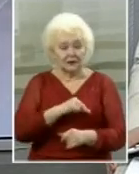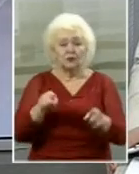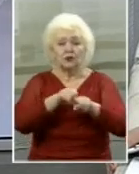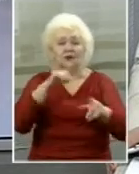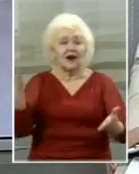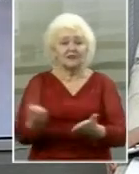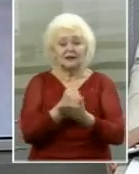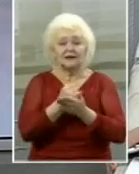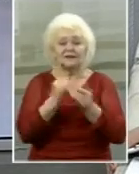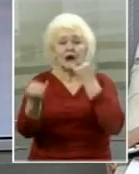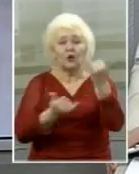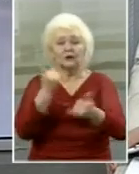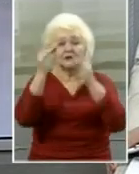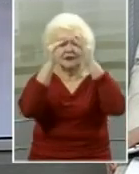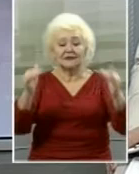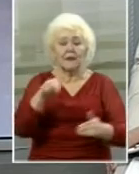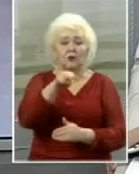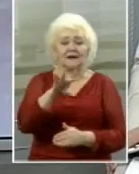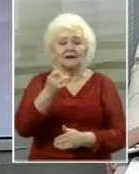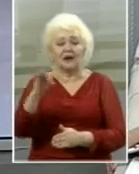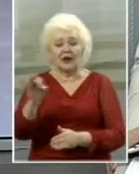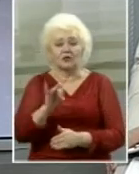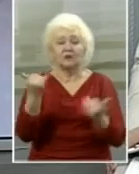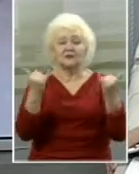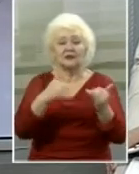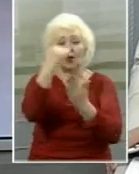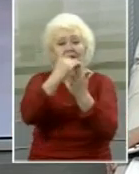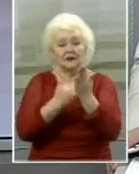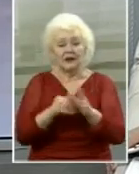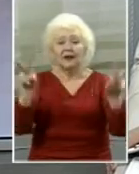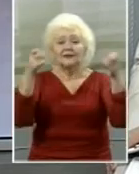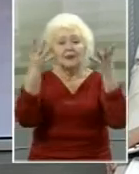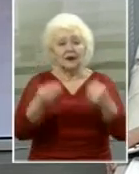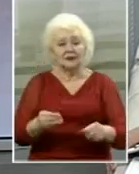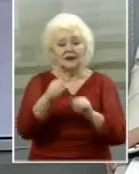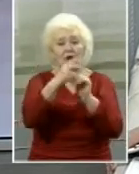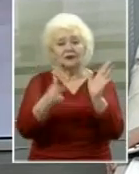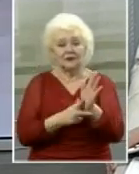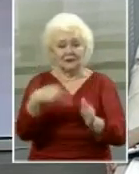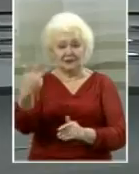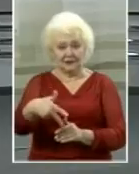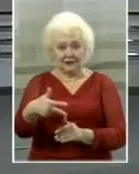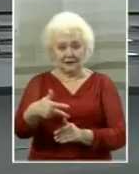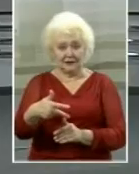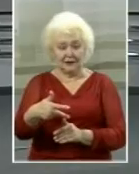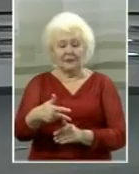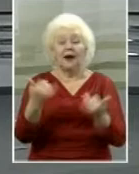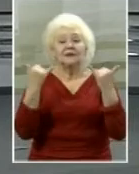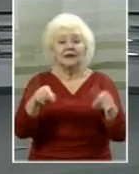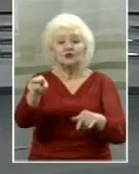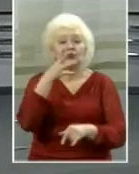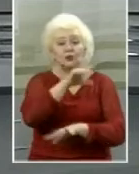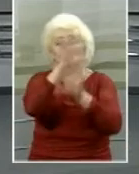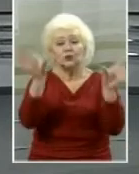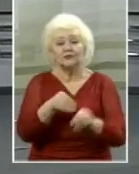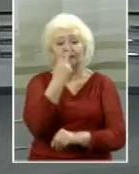вдається утримувати будинок Поліни Райко сьогодні у телепрограмі «Тема дня» о 19:30. А на цю годину у мене